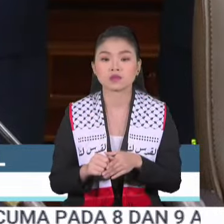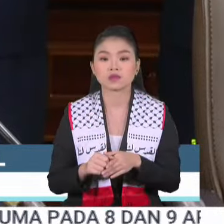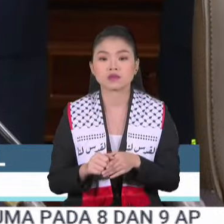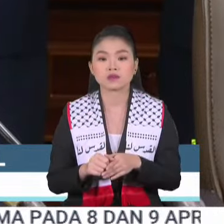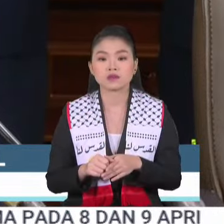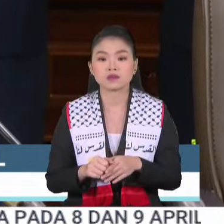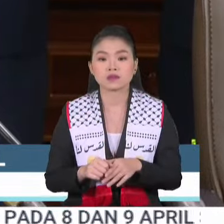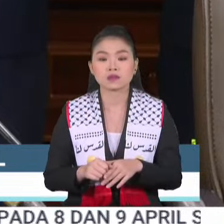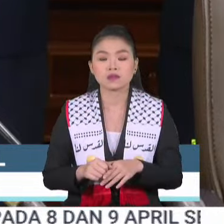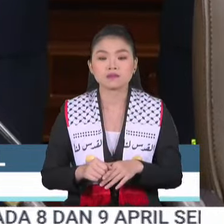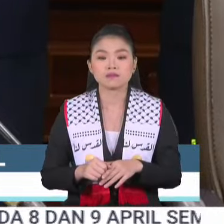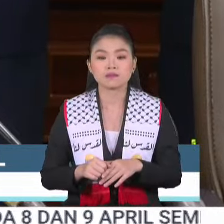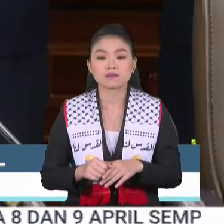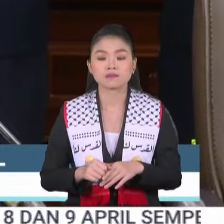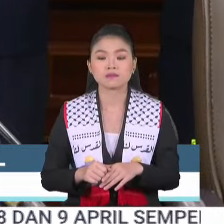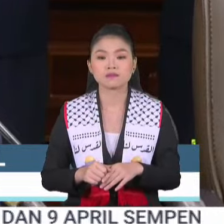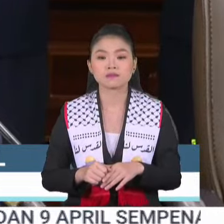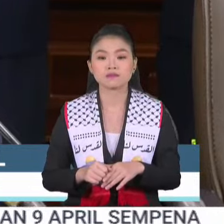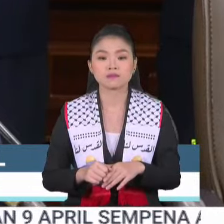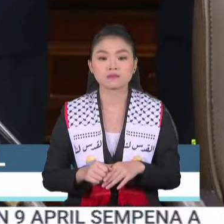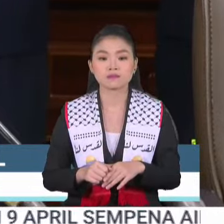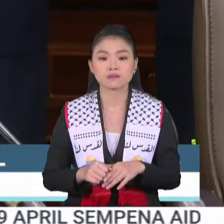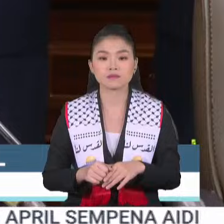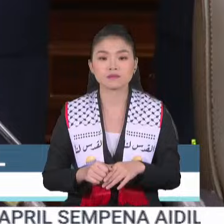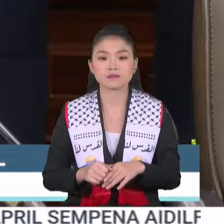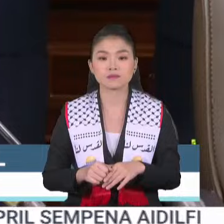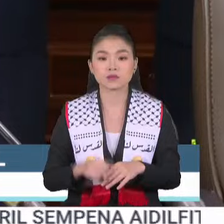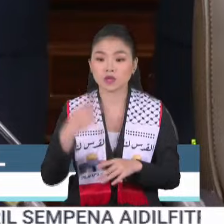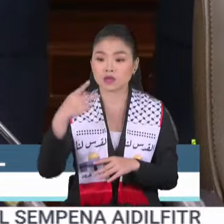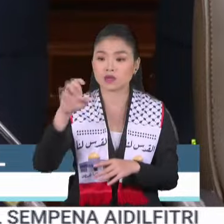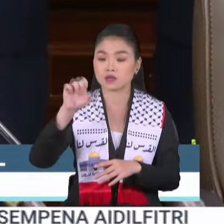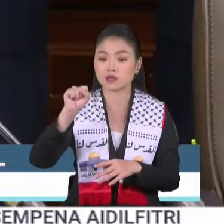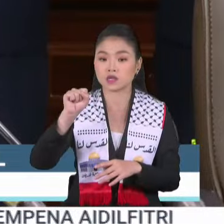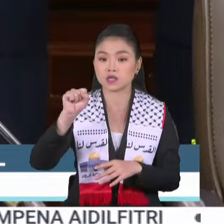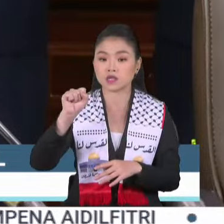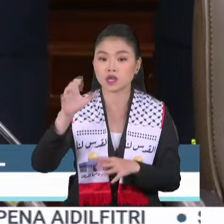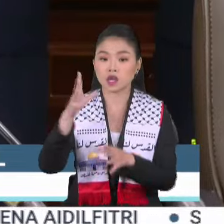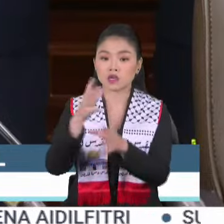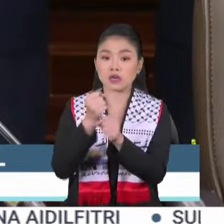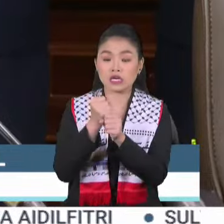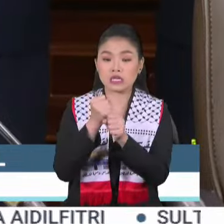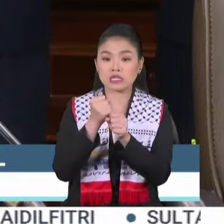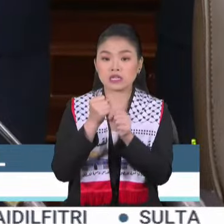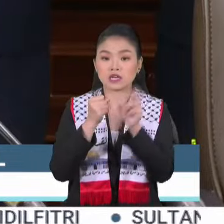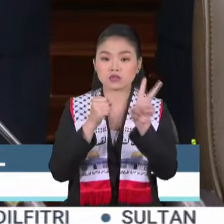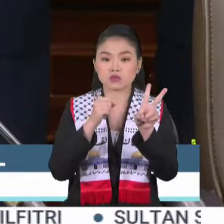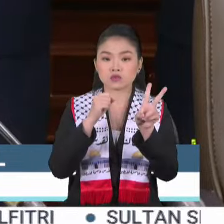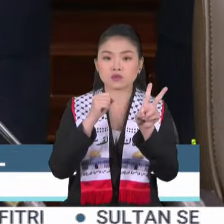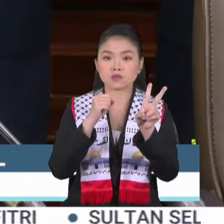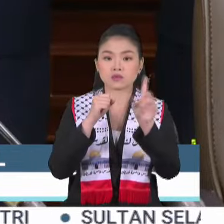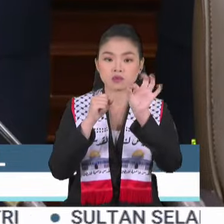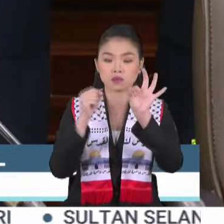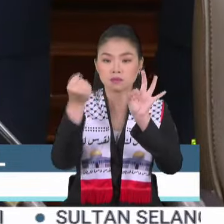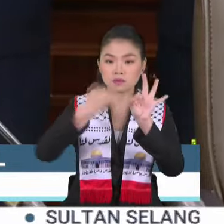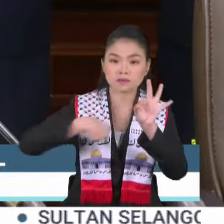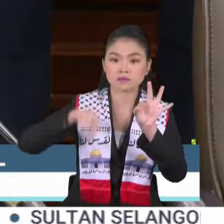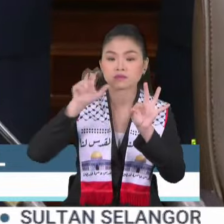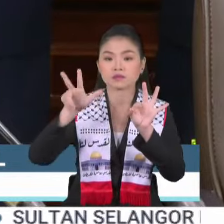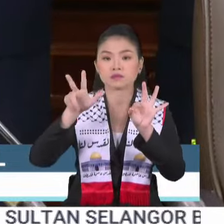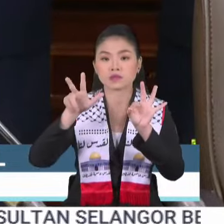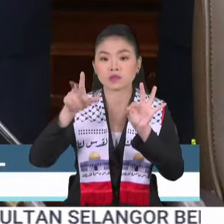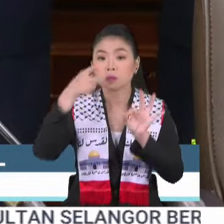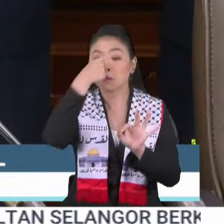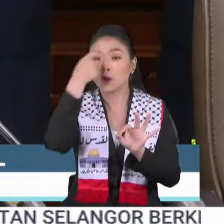RM4,861,700. Okey. Secara spesifiknya, kes ini diperoleh pada 19 Mac yang lepas.